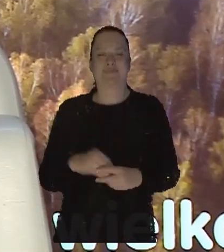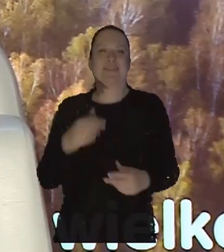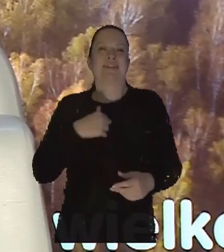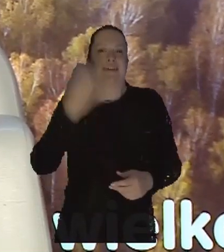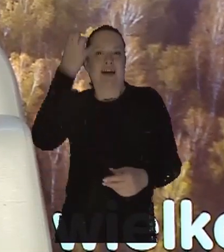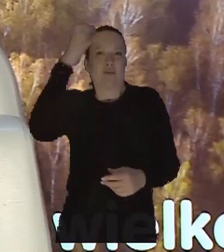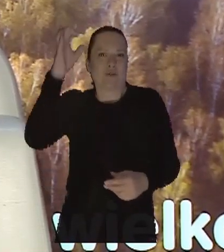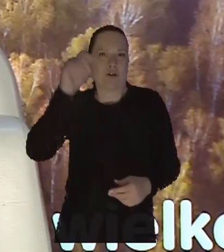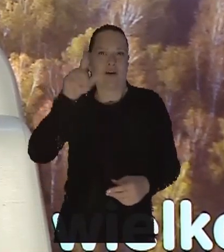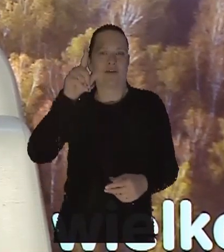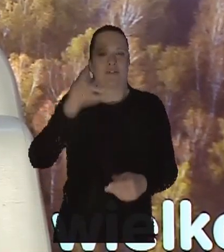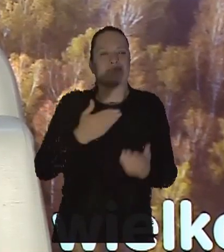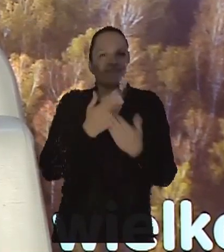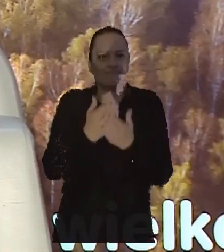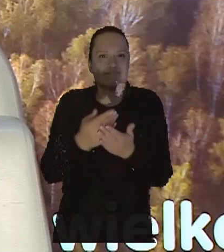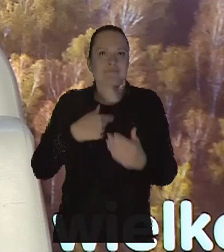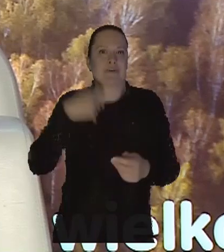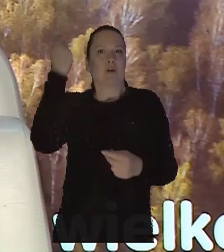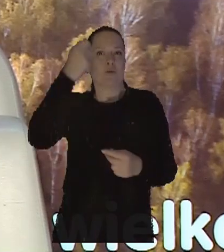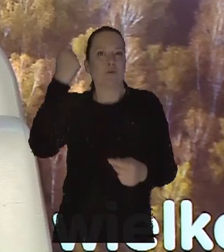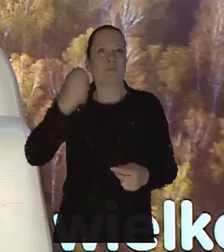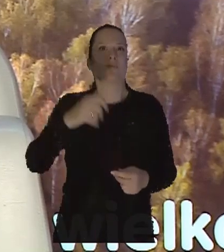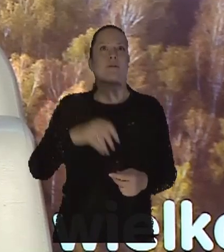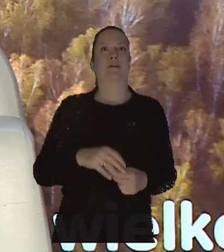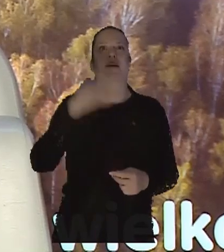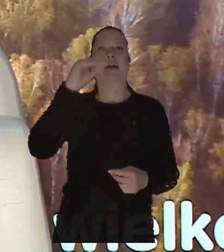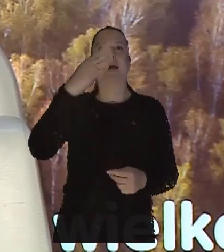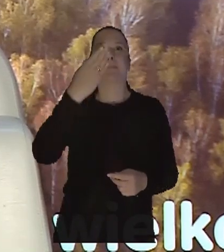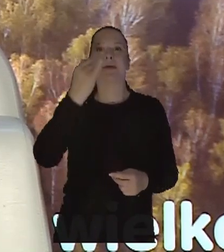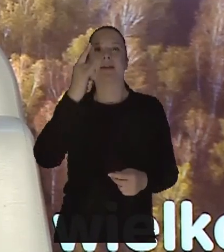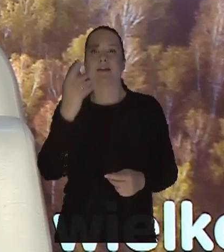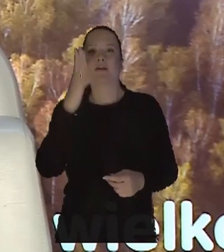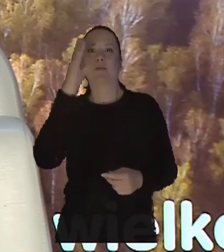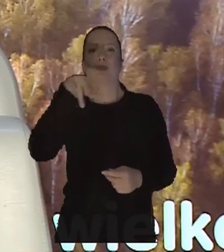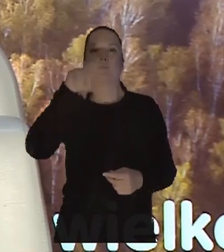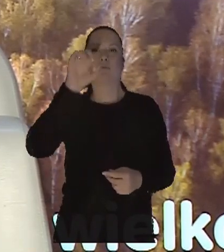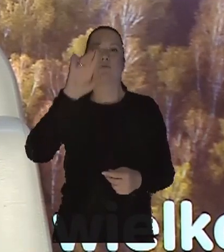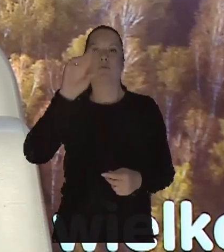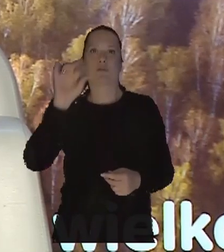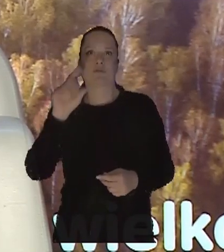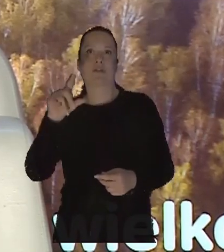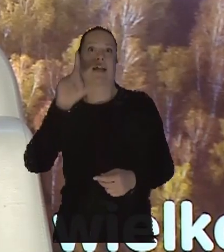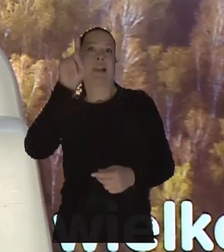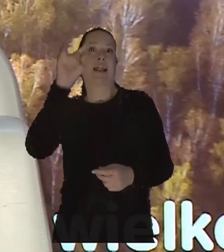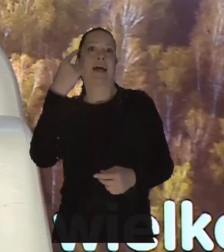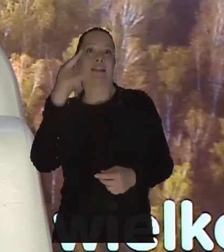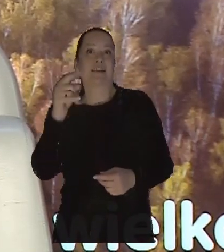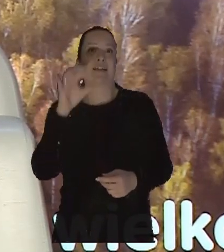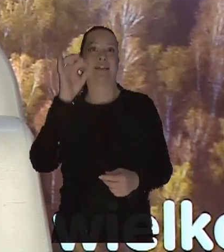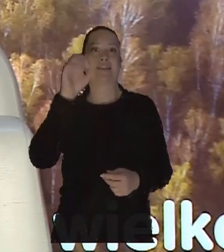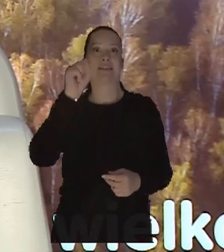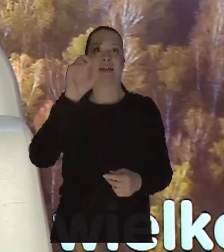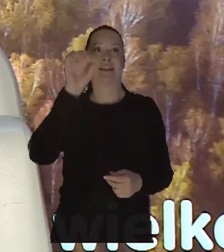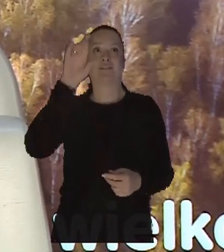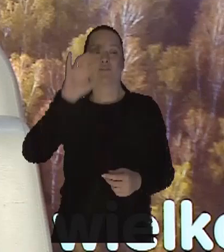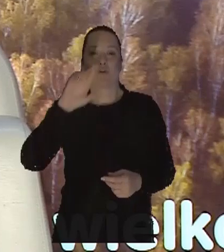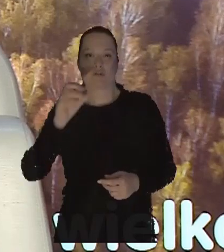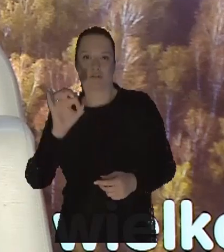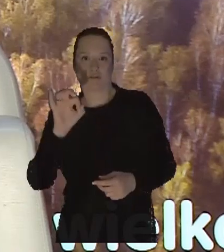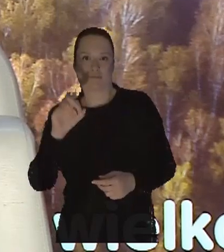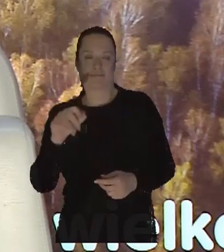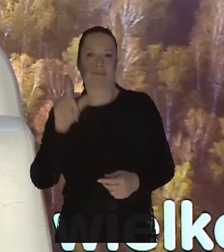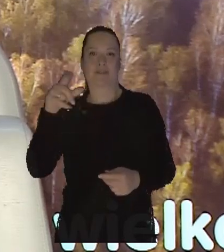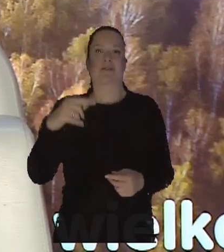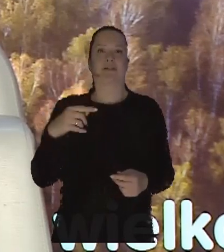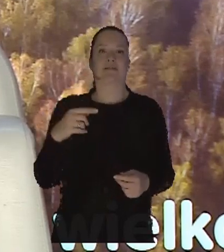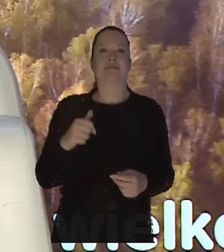Autorką tej porady była podróżniczka Emily Beaufort, czyli Lady Stankford, która ponadto była brytyjską